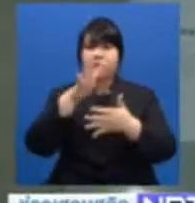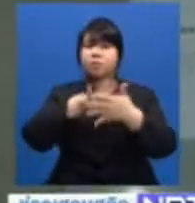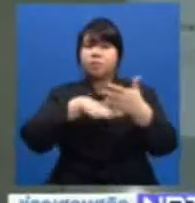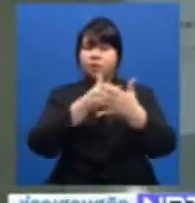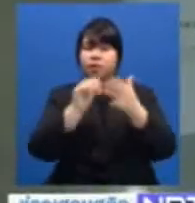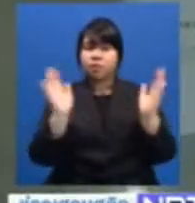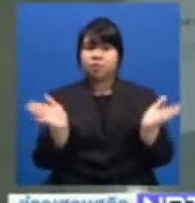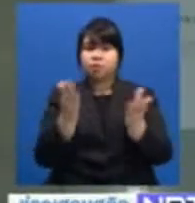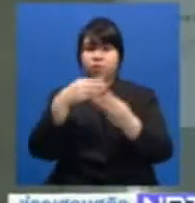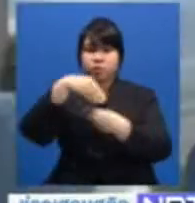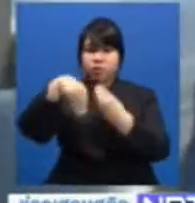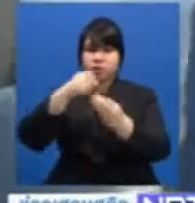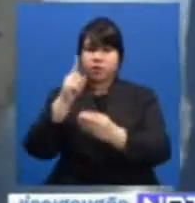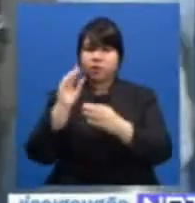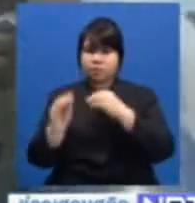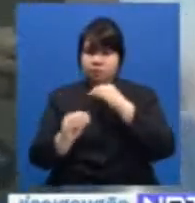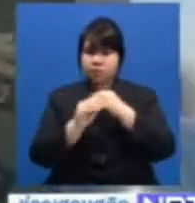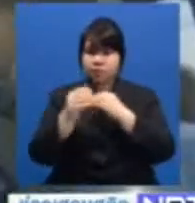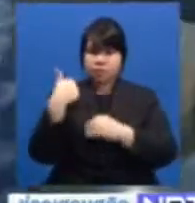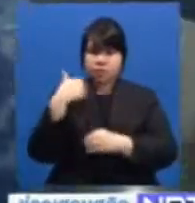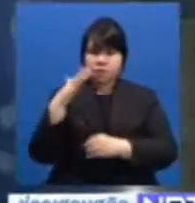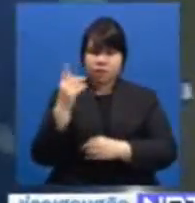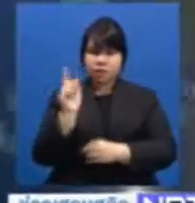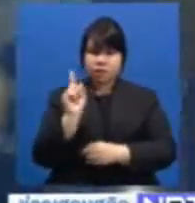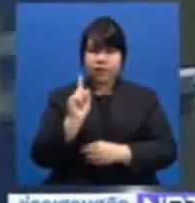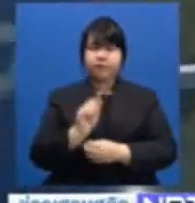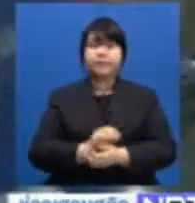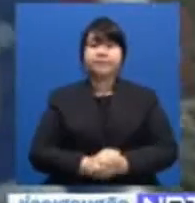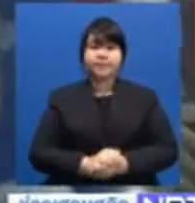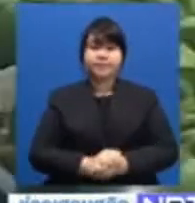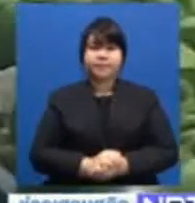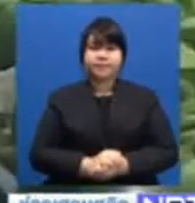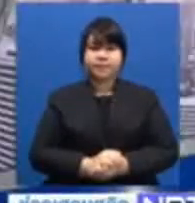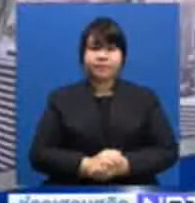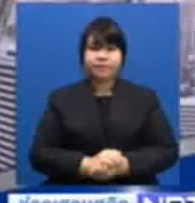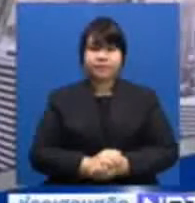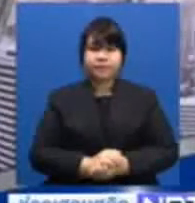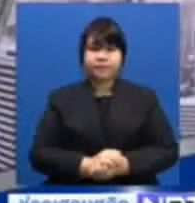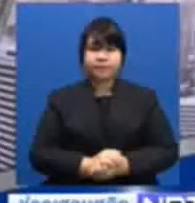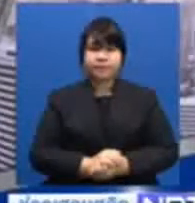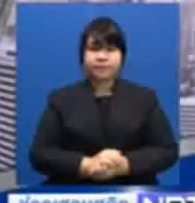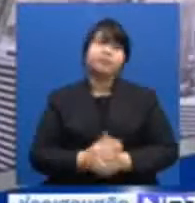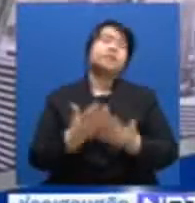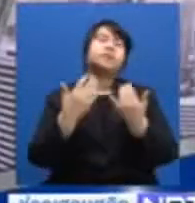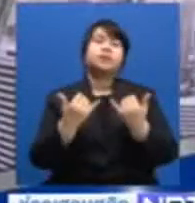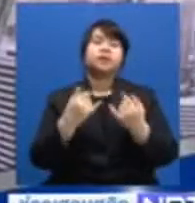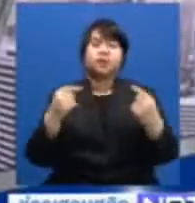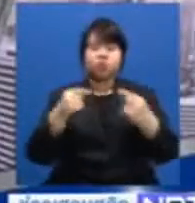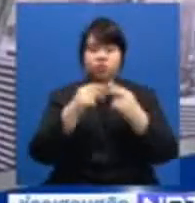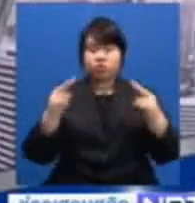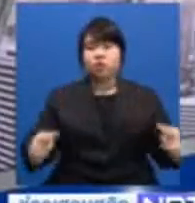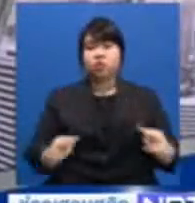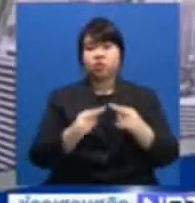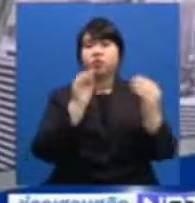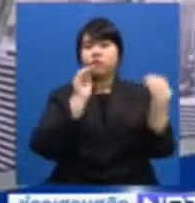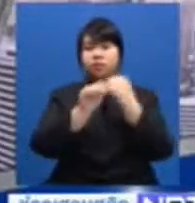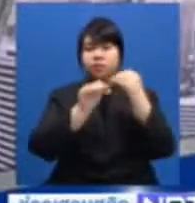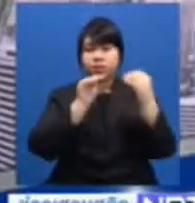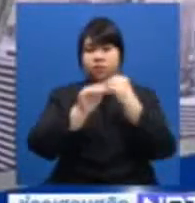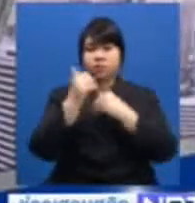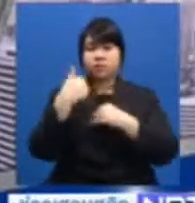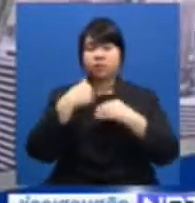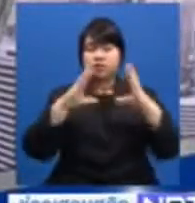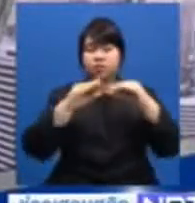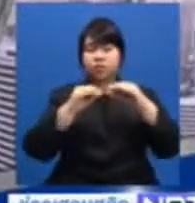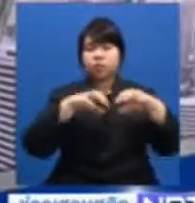กระตุ้นเศรษฐกิจออกมาเพิ่มเติมก็ไม่ค่ะอ่ะอ่าทางด้านฝั่งของกระทรวงคมนาคมนะคะก็ได้มีการ